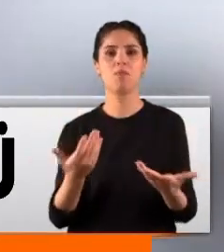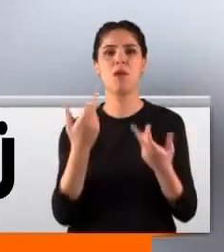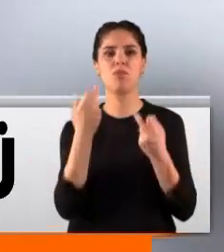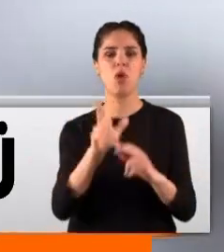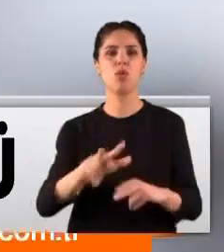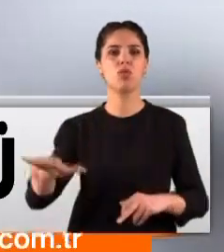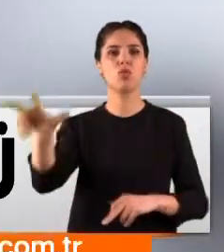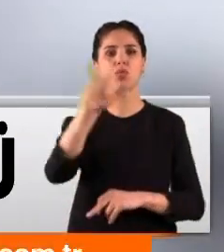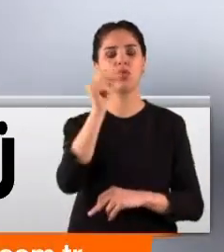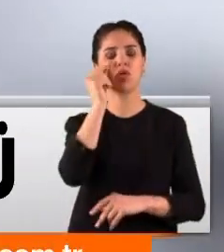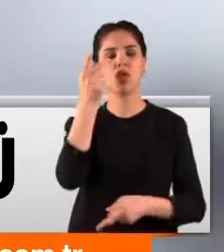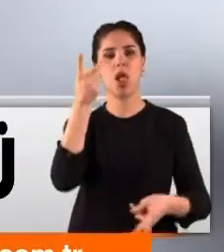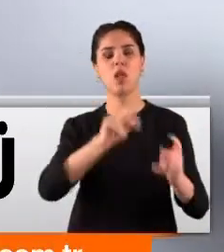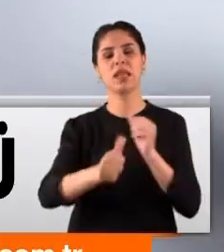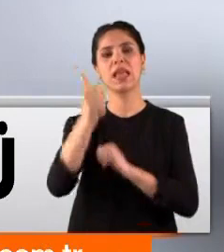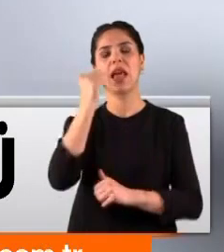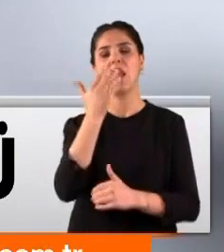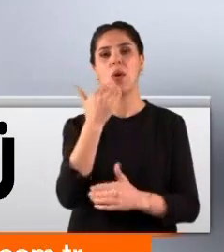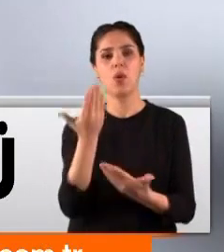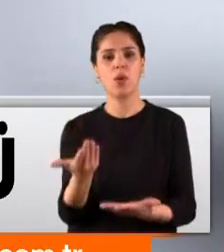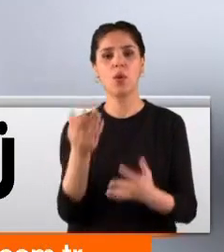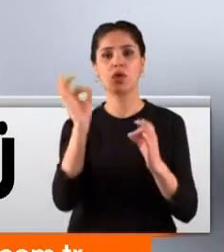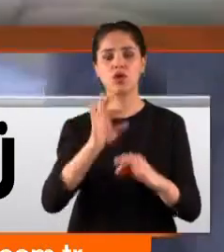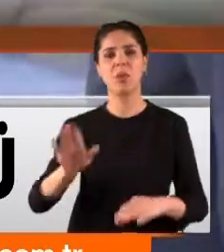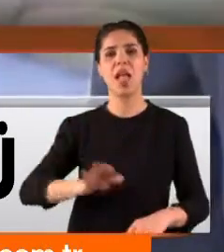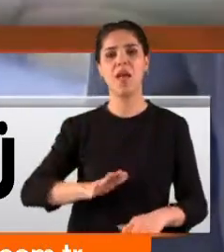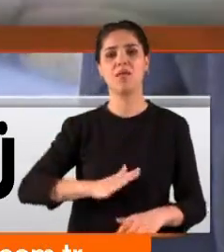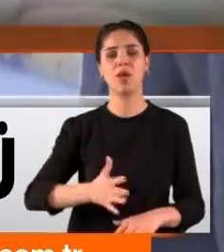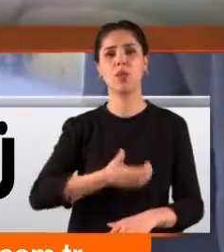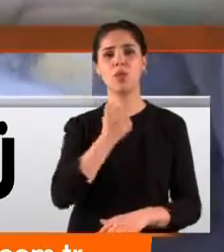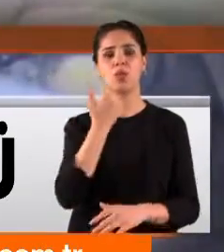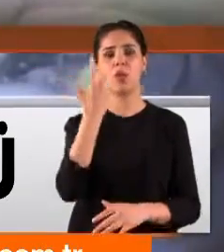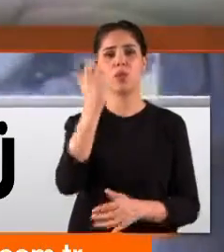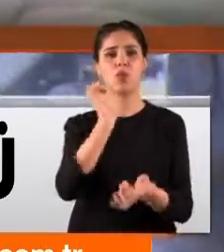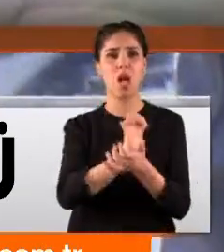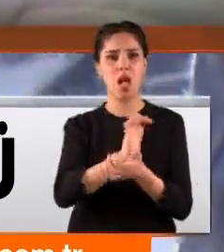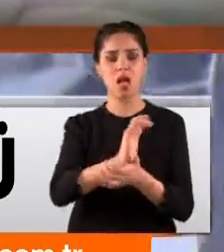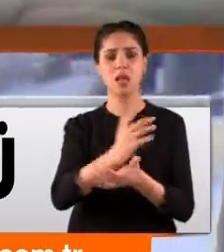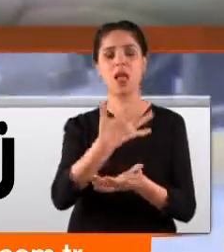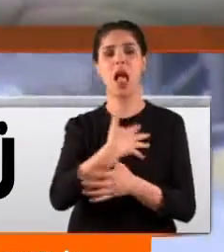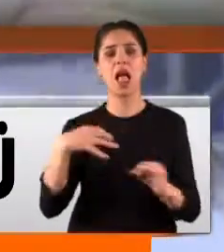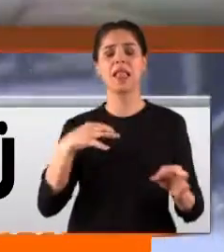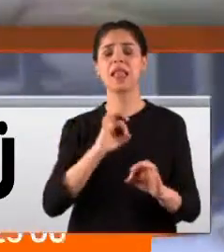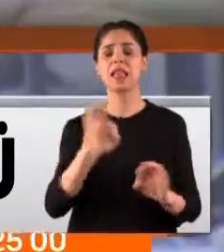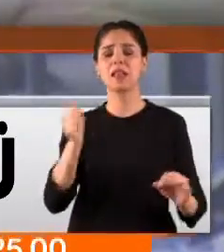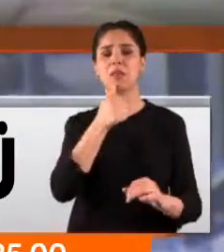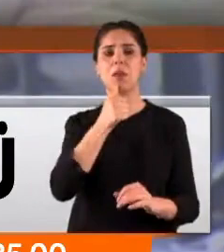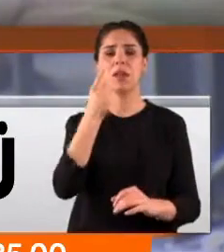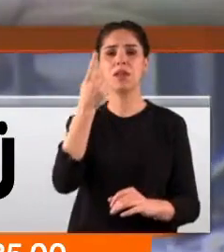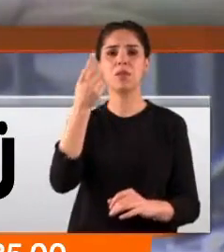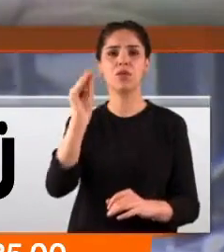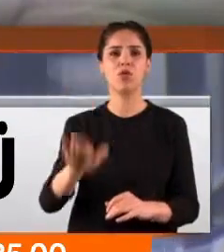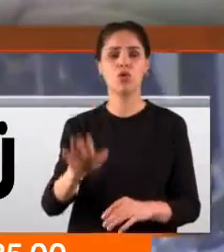yitip giden gencecik insanları getiremeyecek. Geride evlat acısıyla yıkılan 3 aile, annesiz babasız büyüyecek bir çocuk